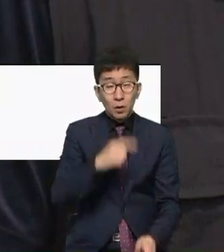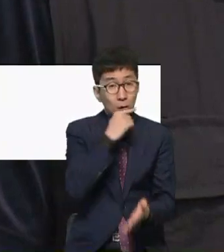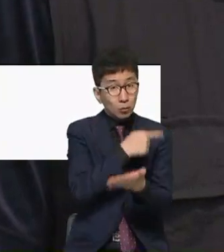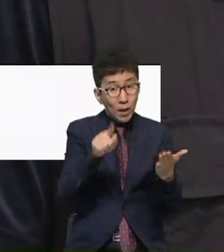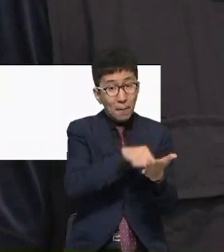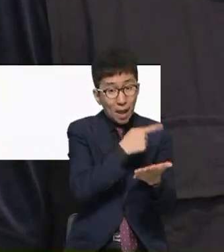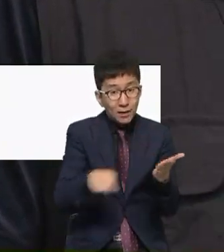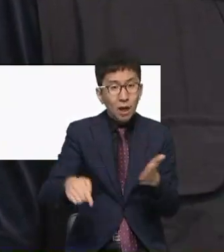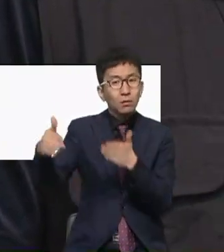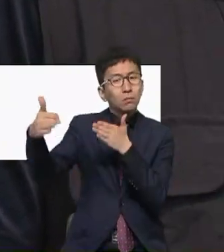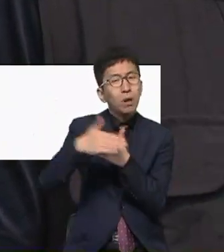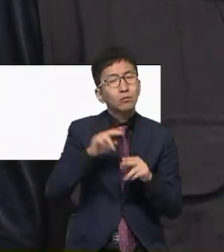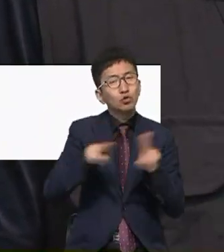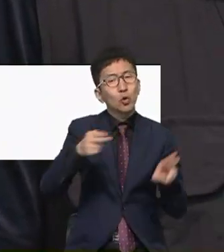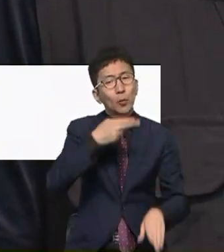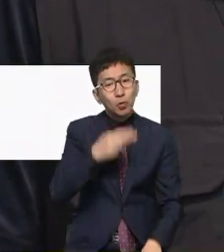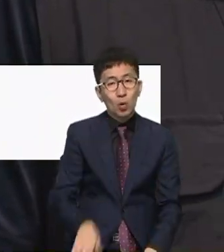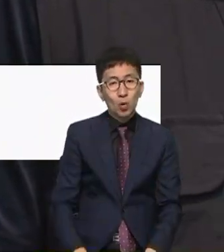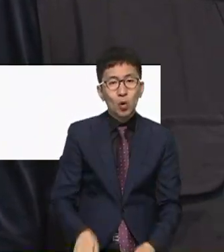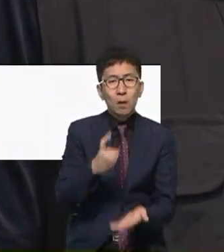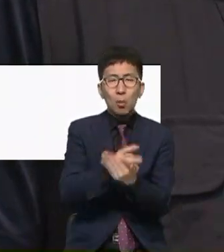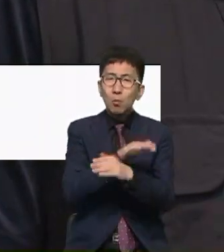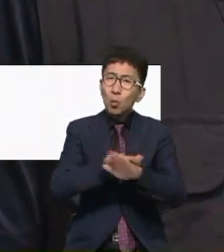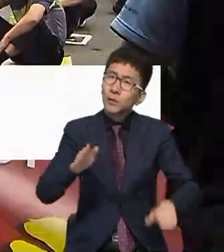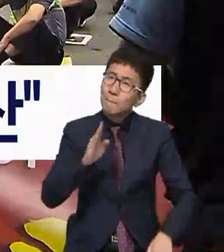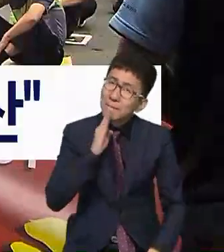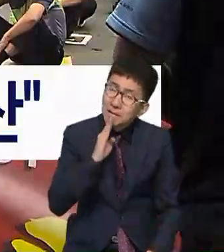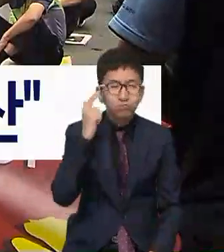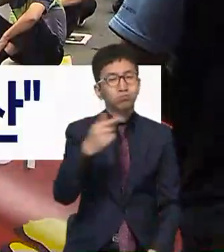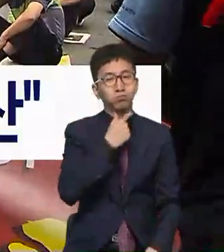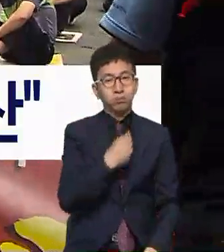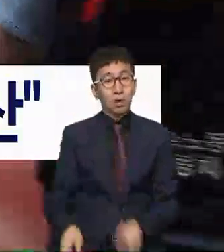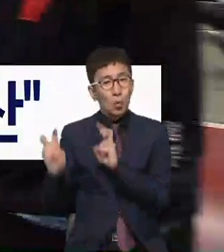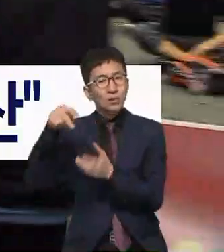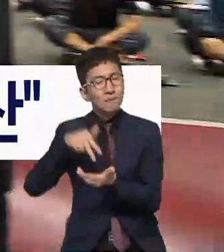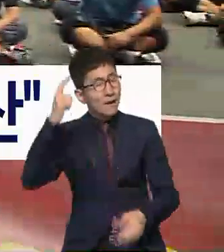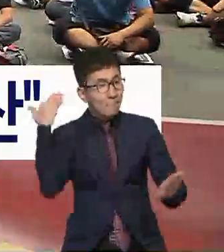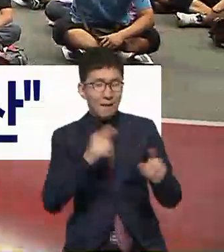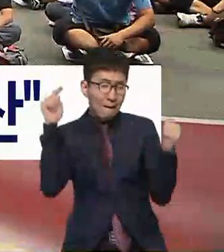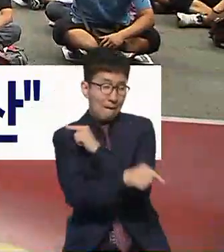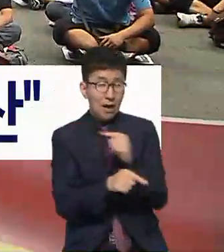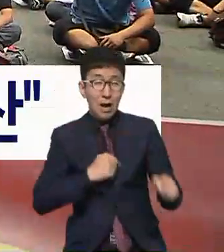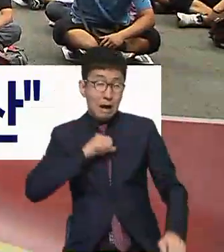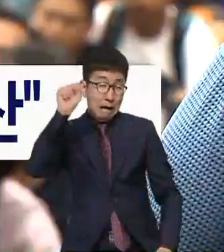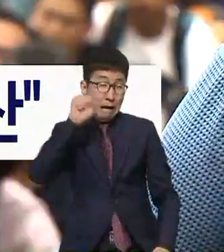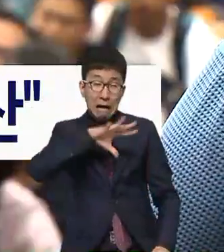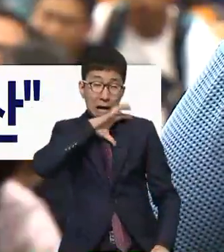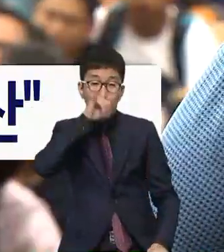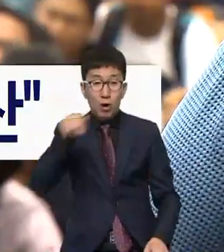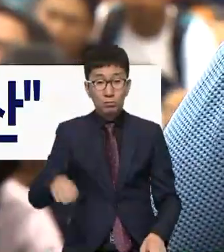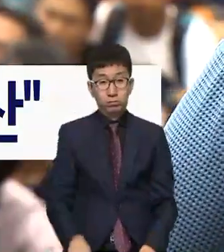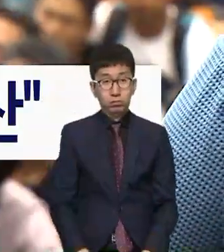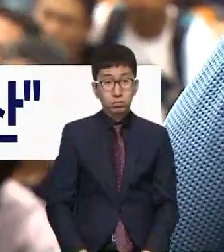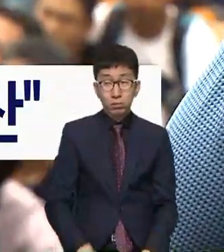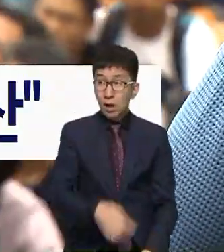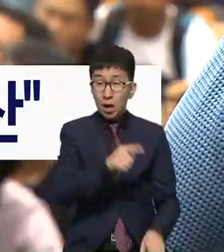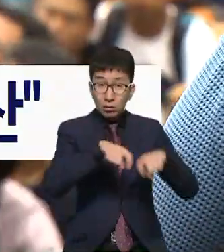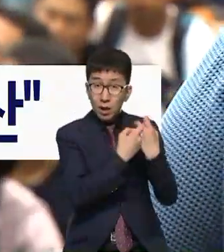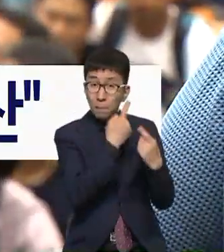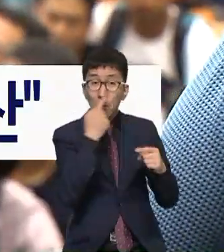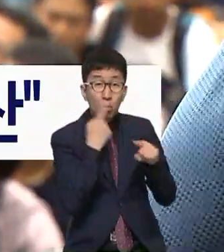않는다는 것입니다. 법은 정말 공정한 것인가를. 경영계는 반발했습니다. 쟁의 과정에서 누가 어떤 행위를